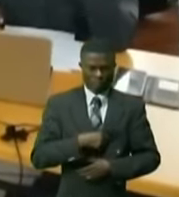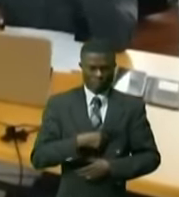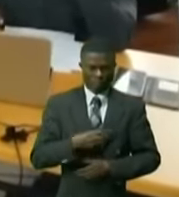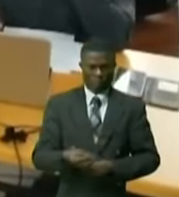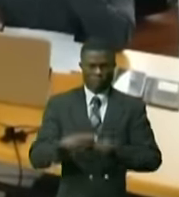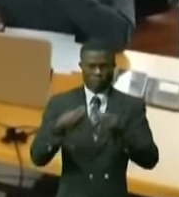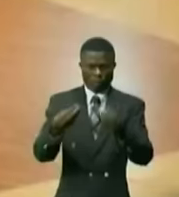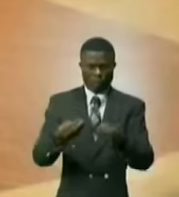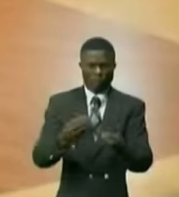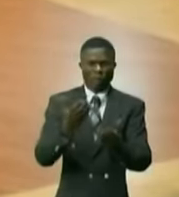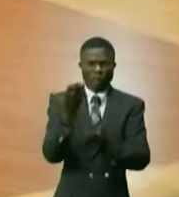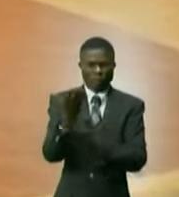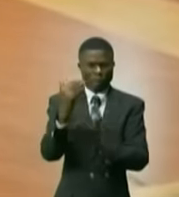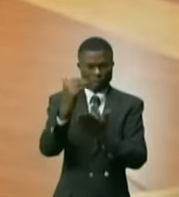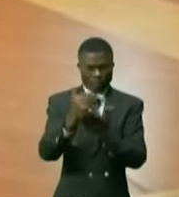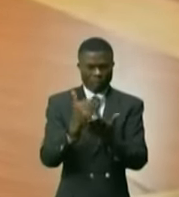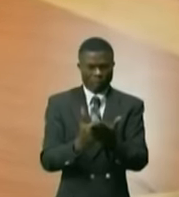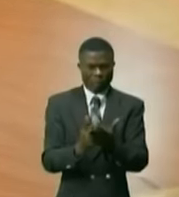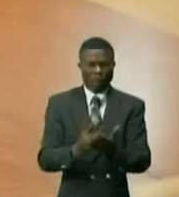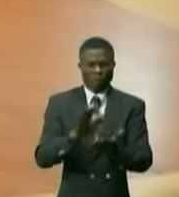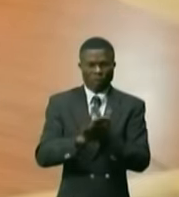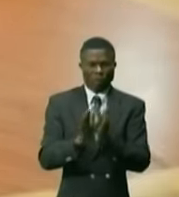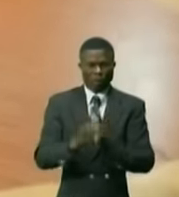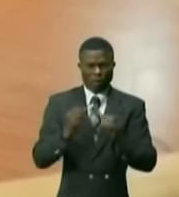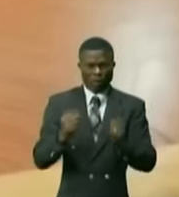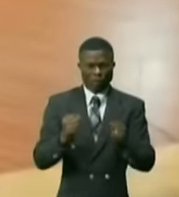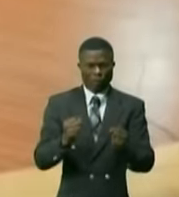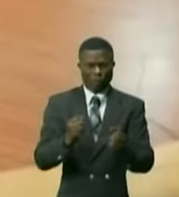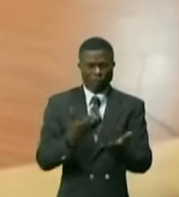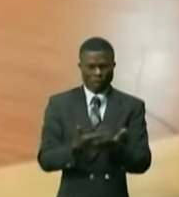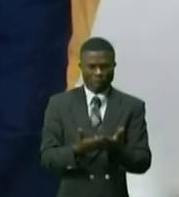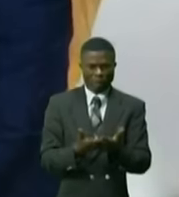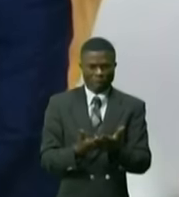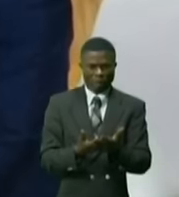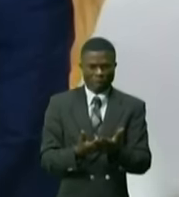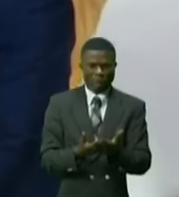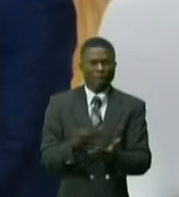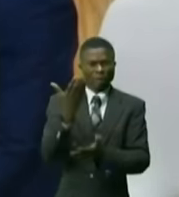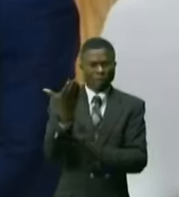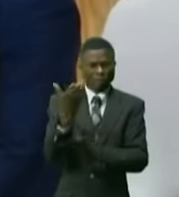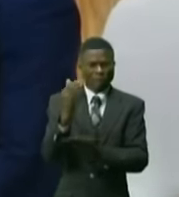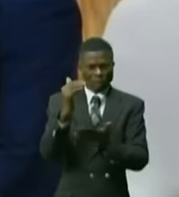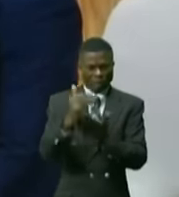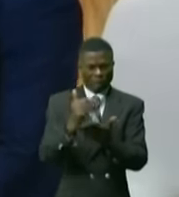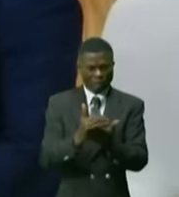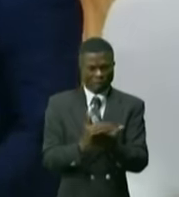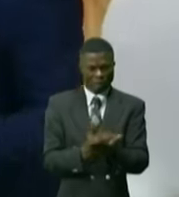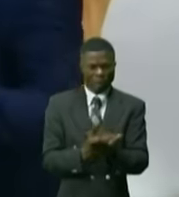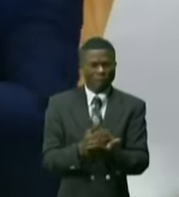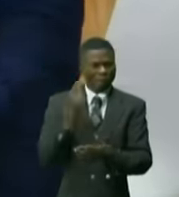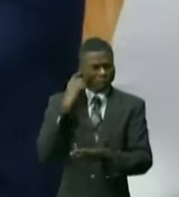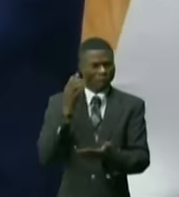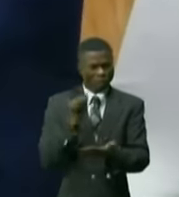des recommandations pour l'efficacité dans le fonctionnement. Est-ce que ces recommandations ont été exécutées?